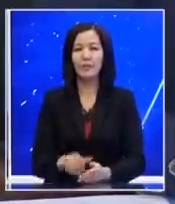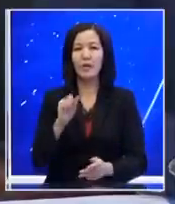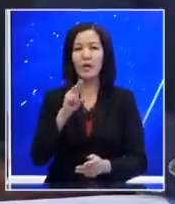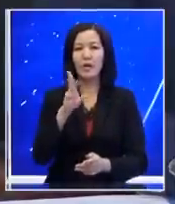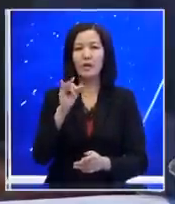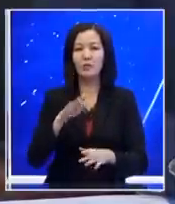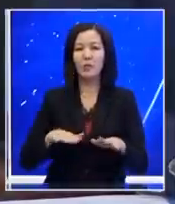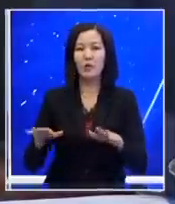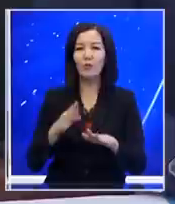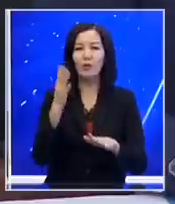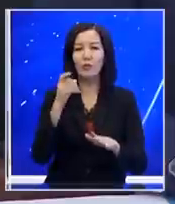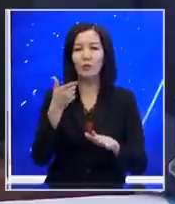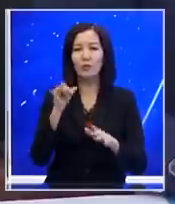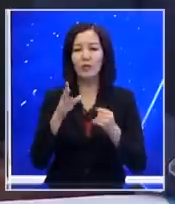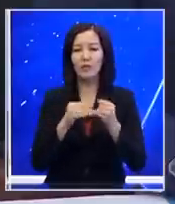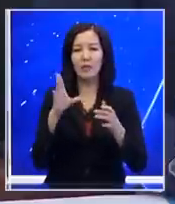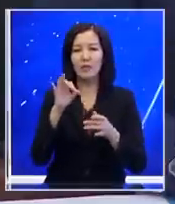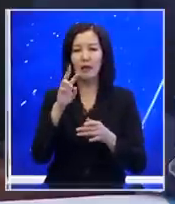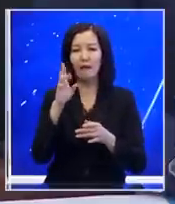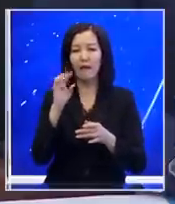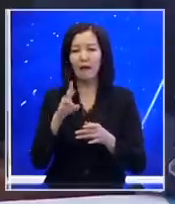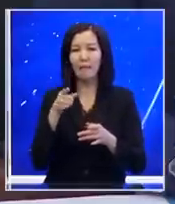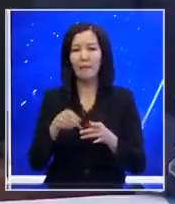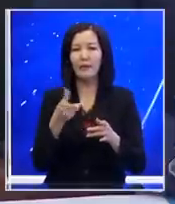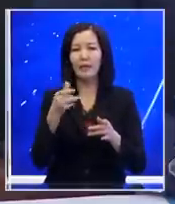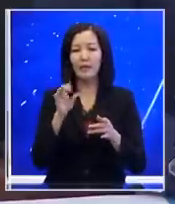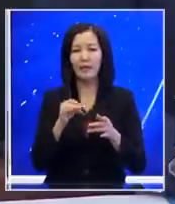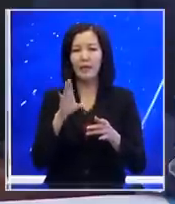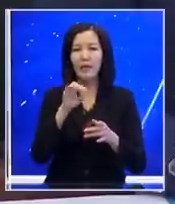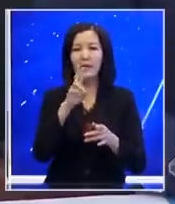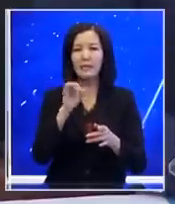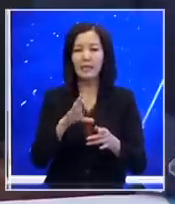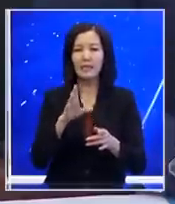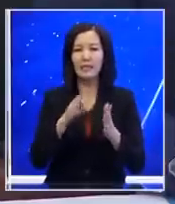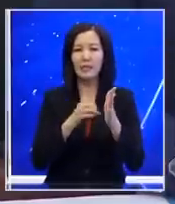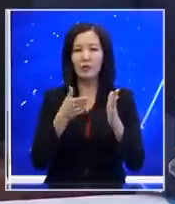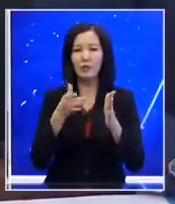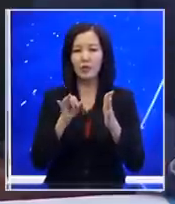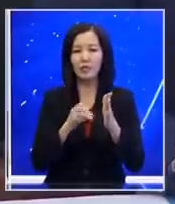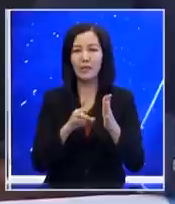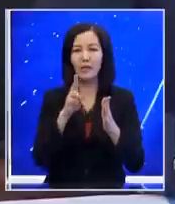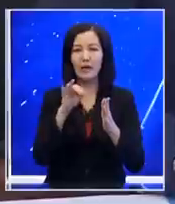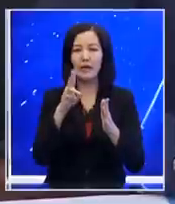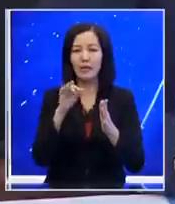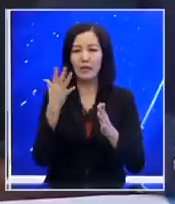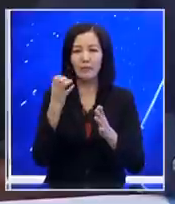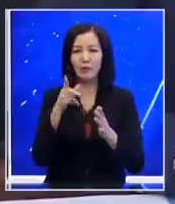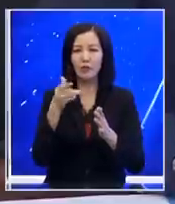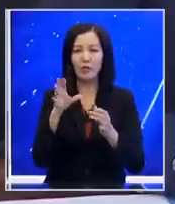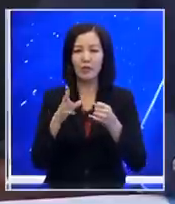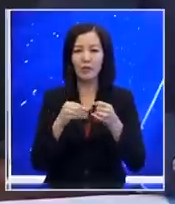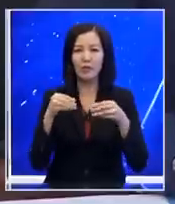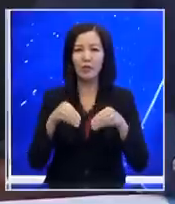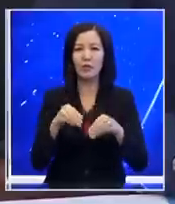Ақсу ауданы бойынша 400 гектар, Сарқан ауданы бойынша 1000 гектар, Ескелді 800 гектар, Қаратал 500 гектарға